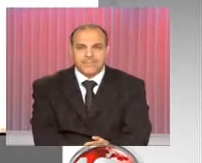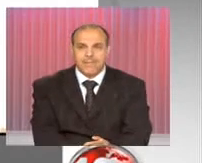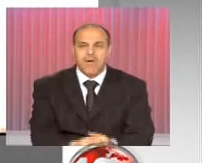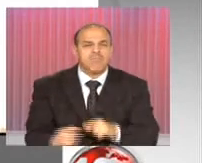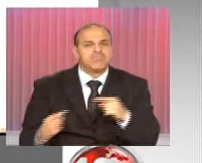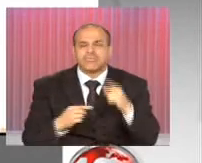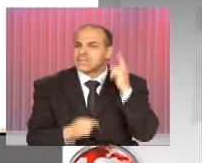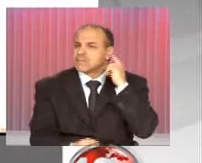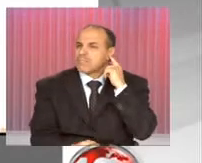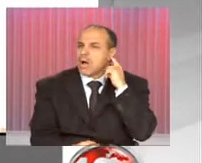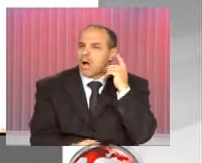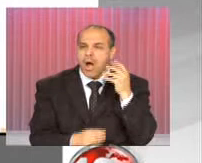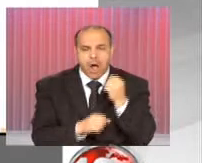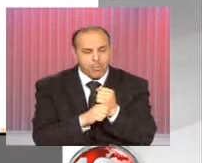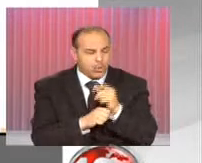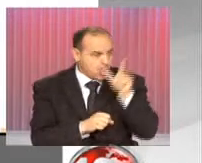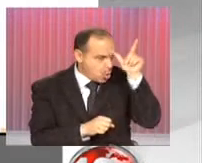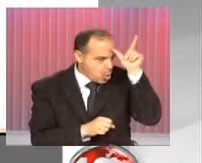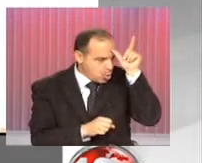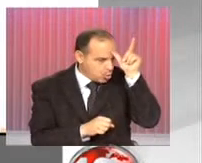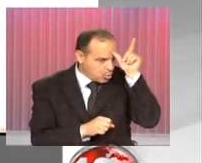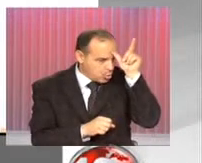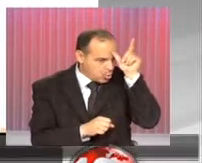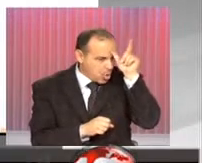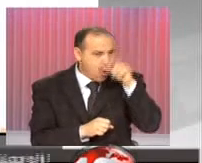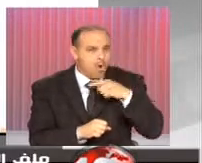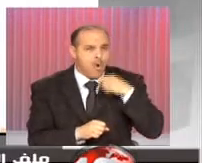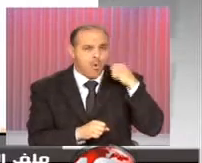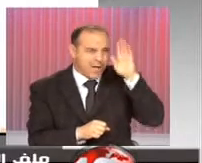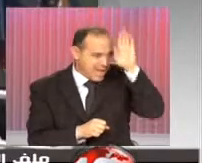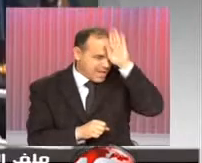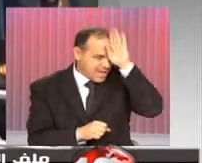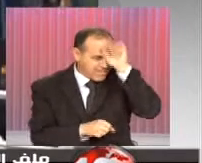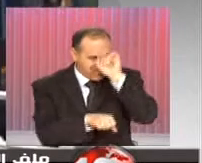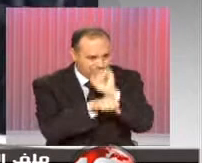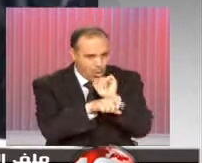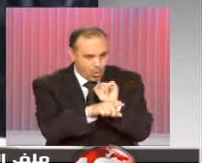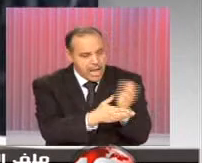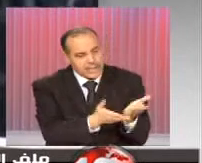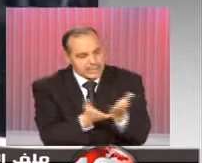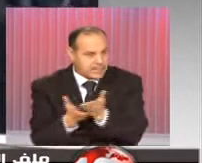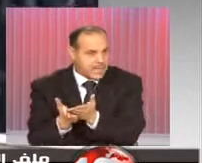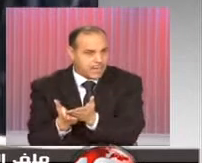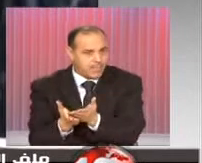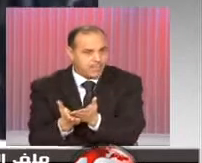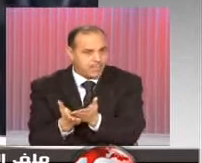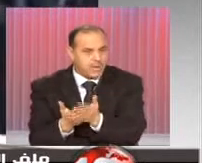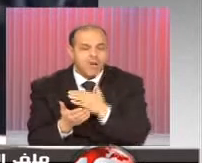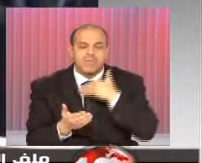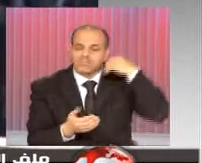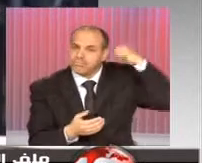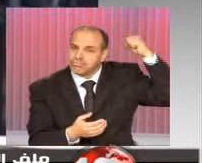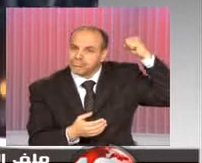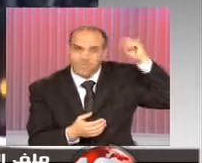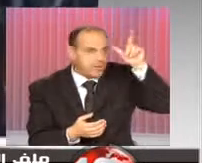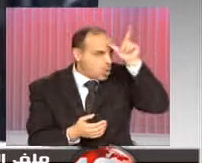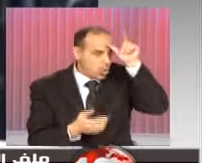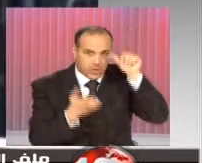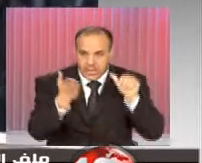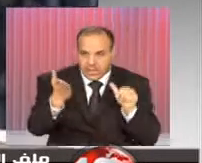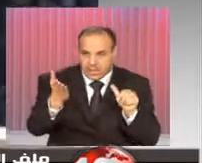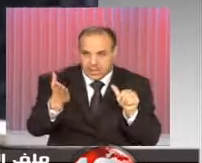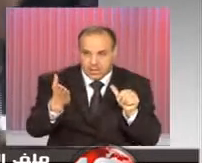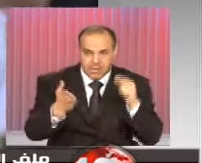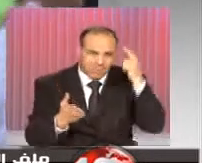توترت أنباء عن قبول الأردن بتسليم الانتحارية العراقية ساجد الريشاوي المحكوم عليها بالإعدام في الأردن إلى ما